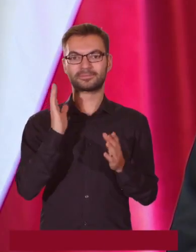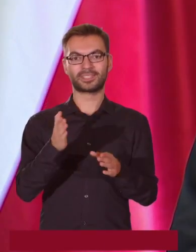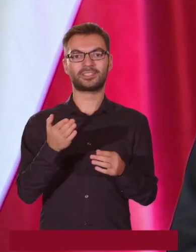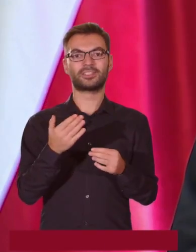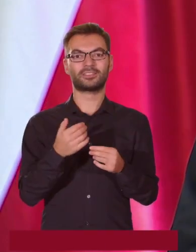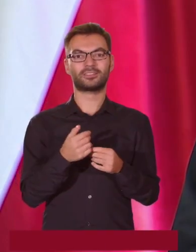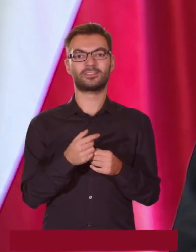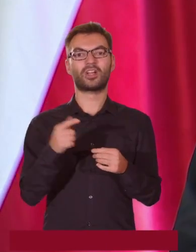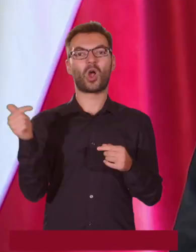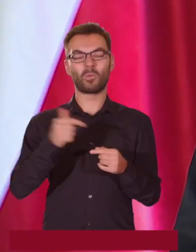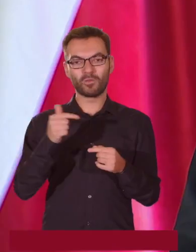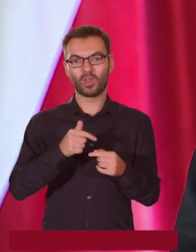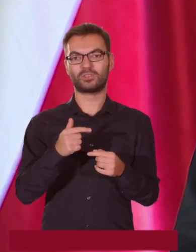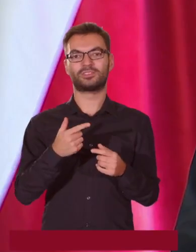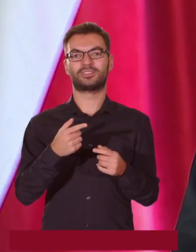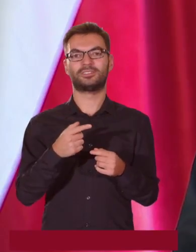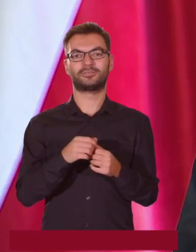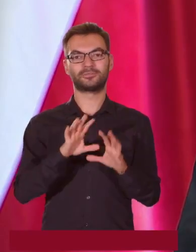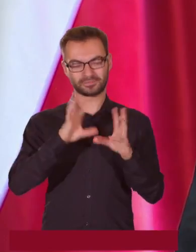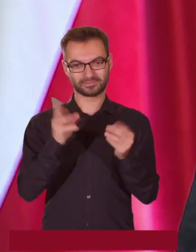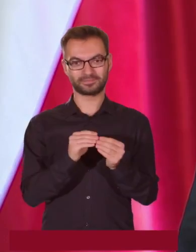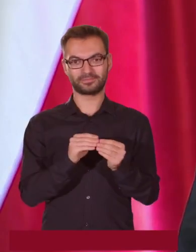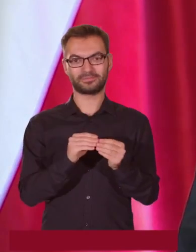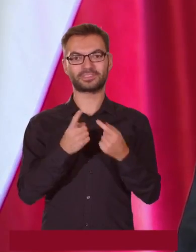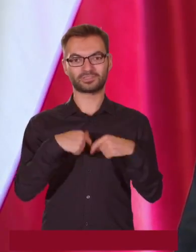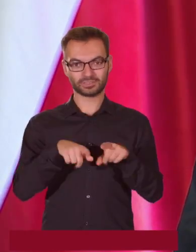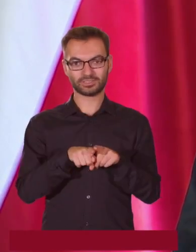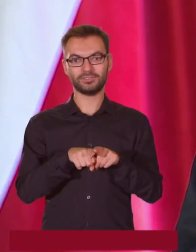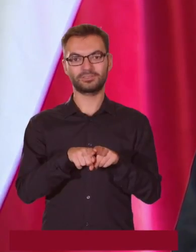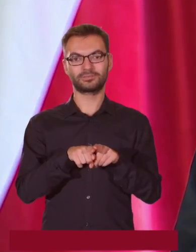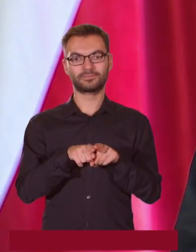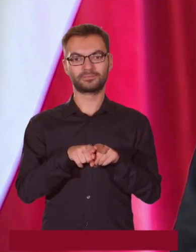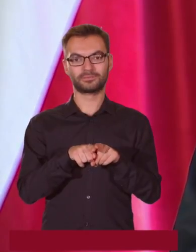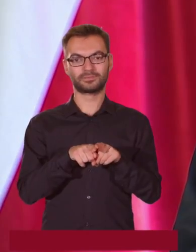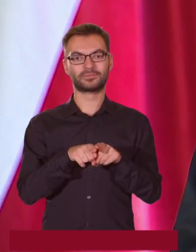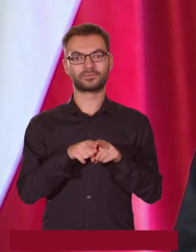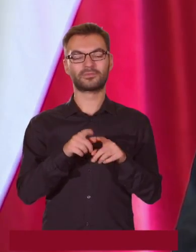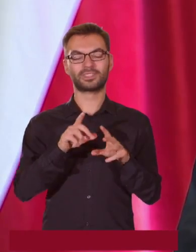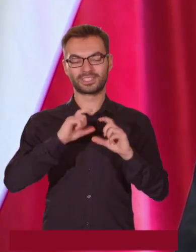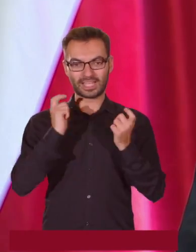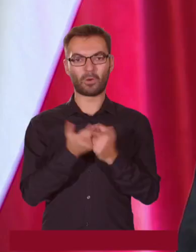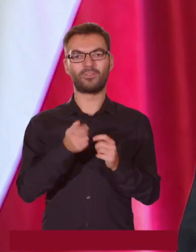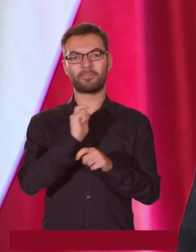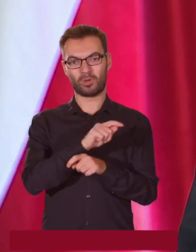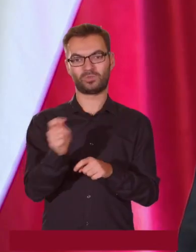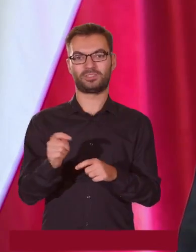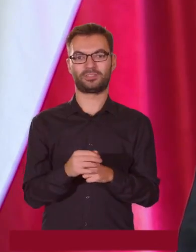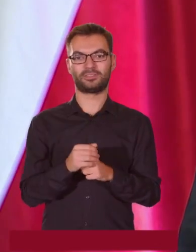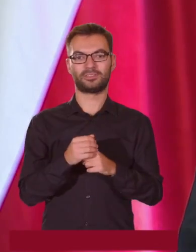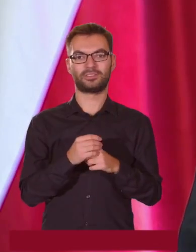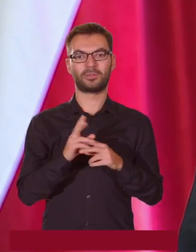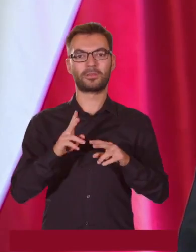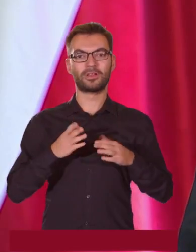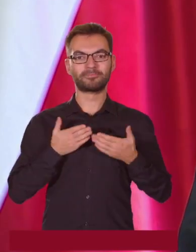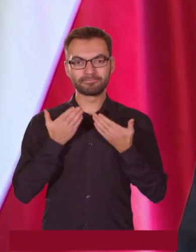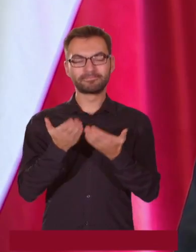poselskie wykonywali z pełnym właśnie poświęceniem, z oddaniem, z determinacją, jak również, a może